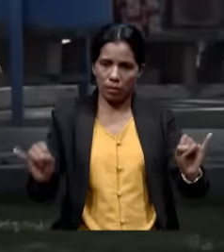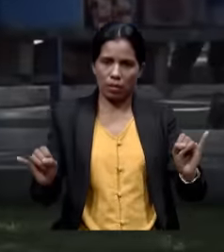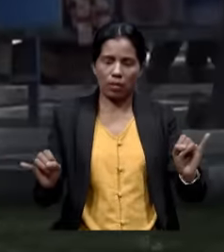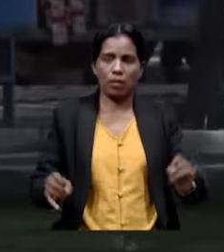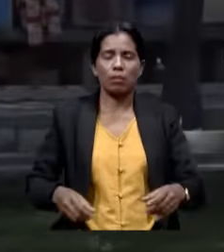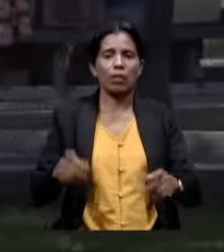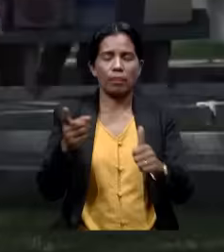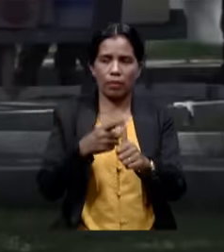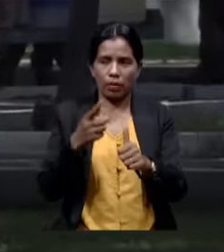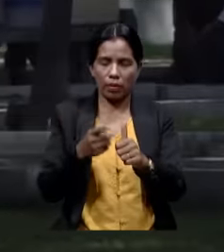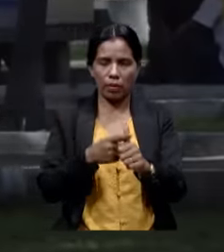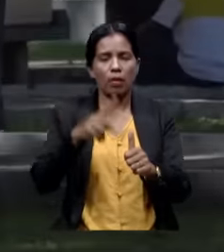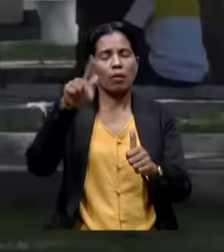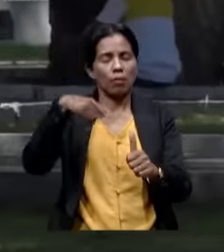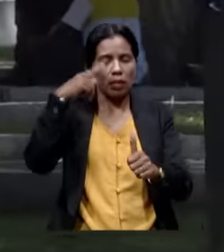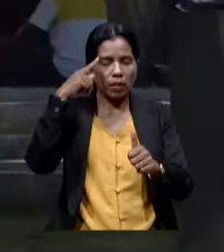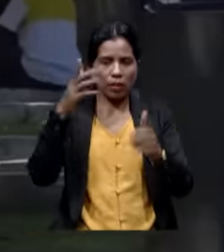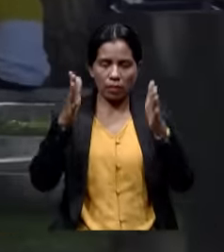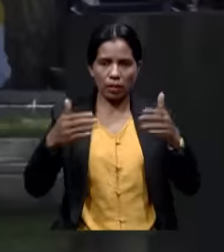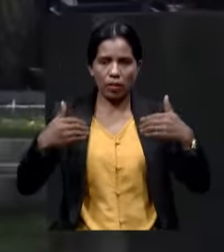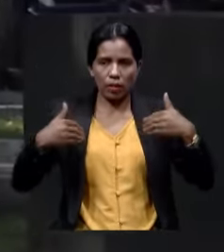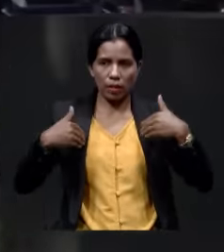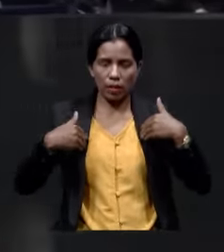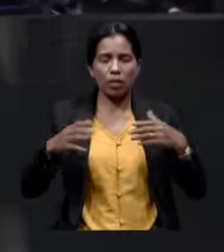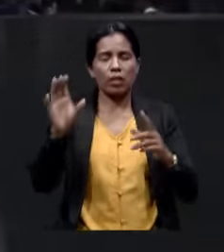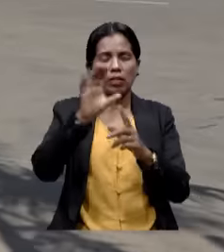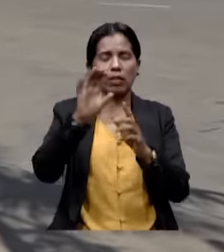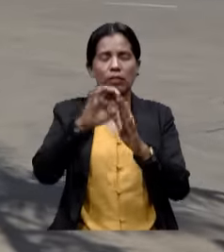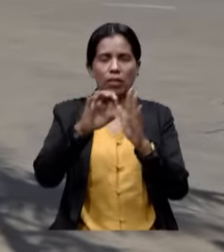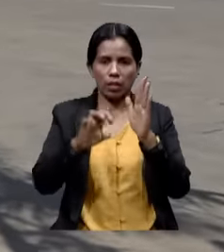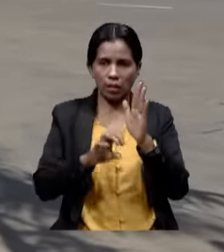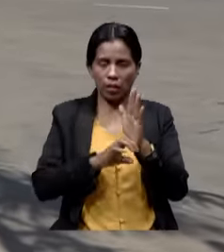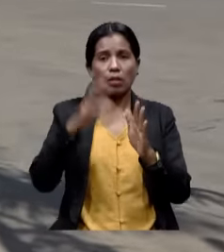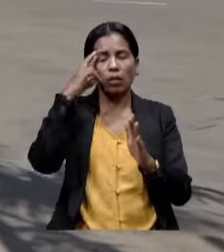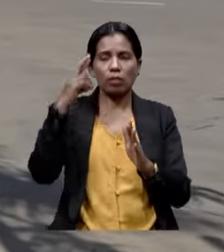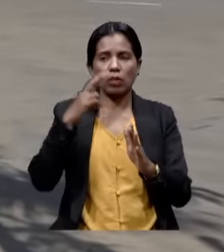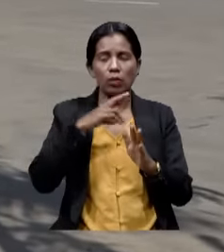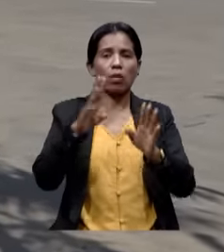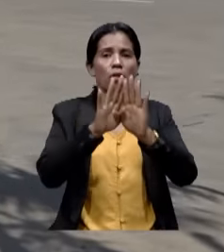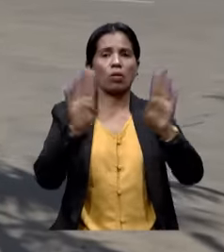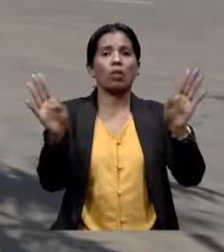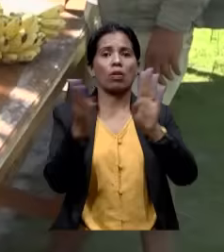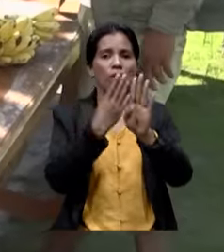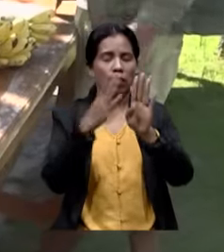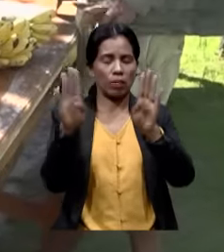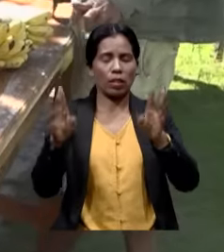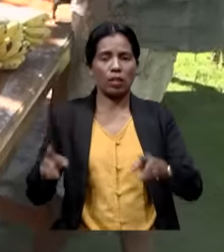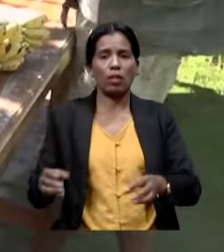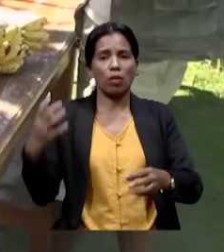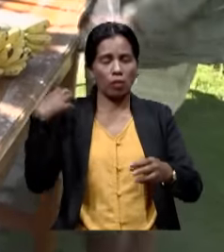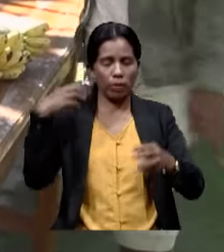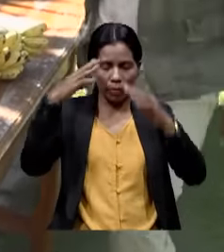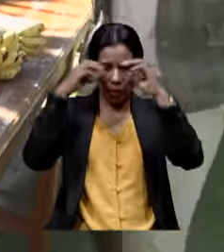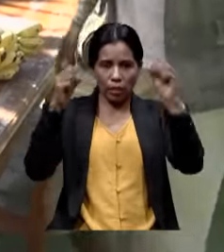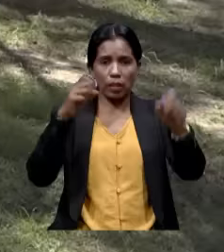imbada huluk, politiku nebe iha poder hanesan chefe estado Zé Ramos Horta, loke ora matang palasio presidensial bab povo